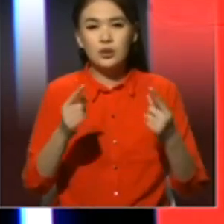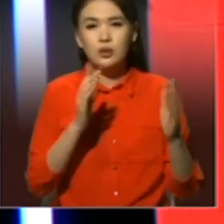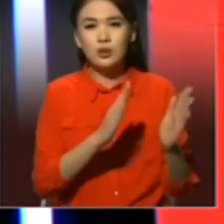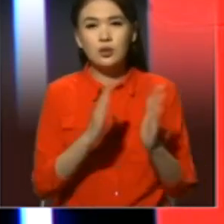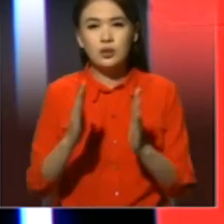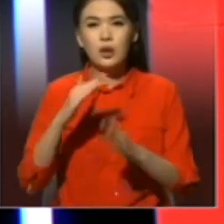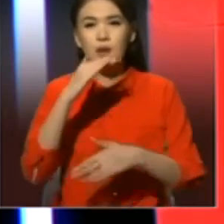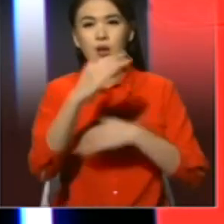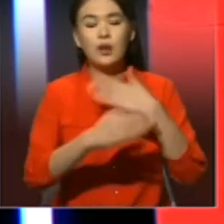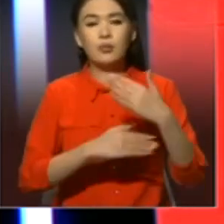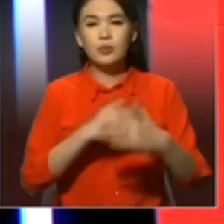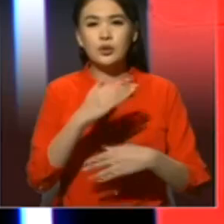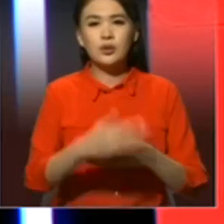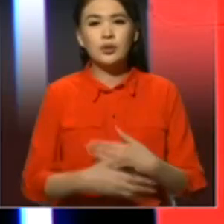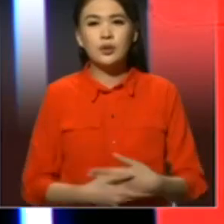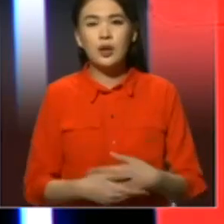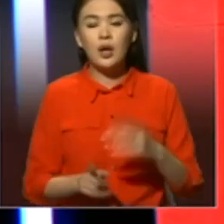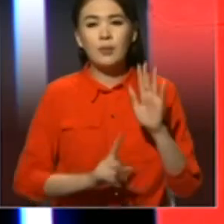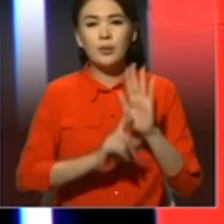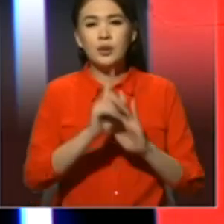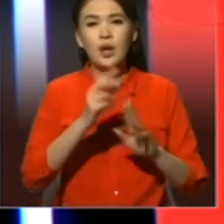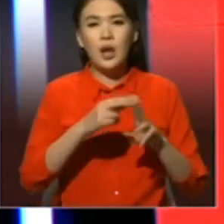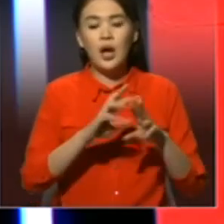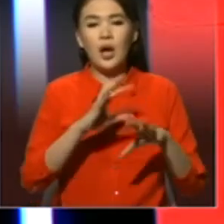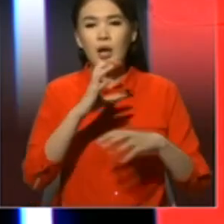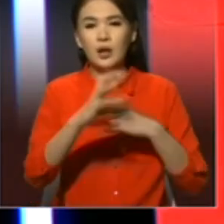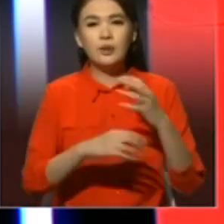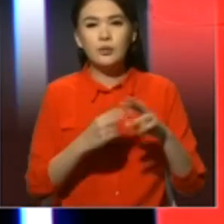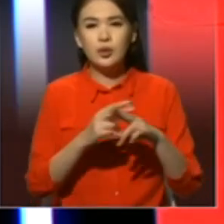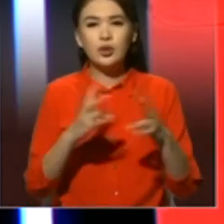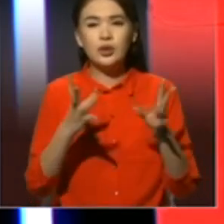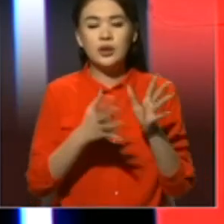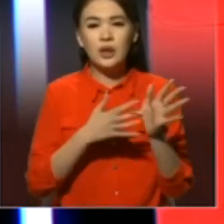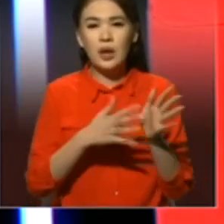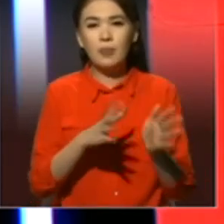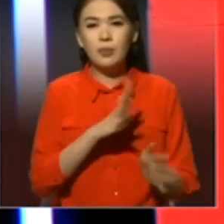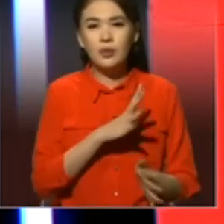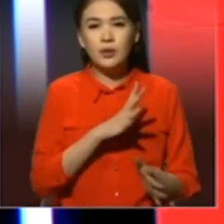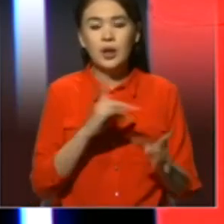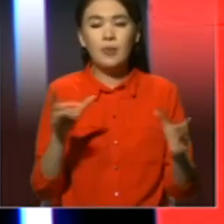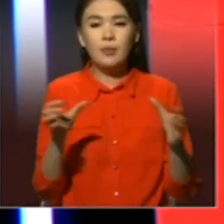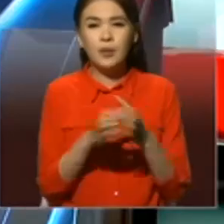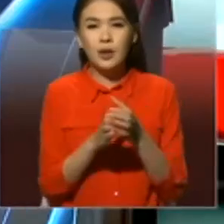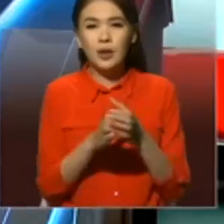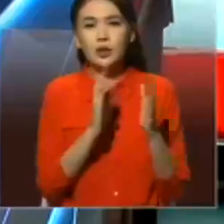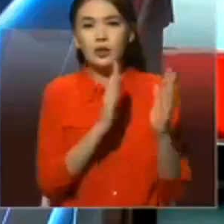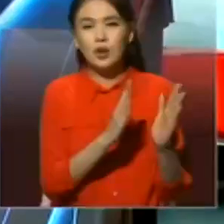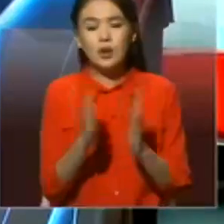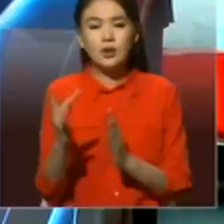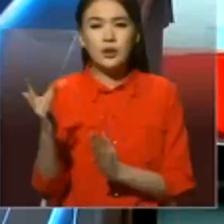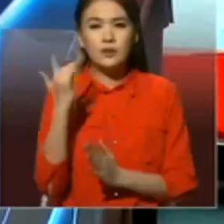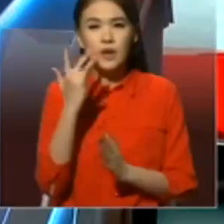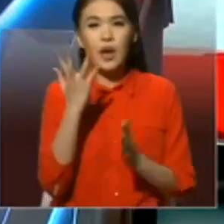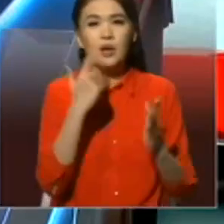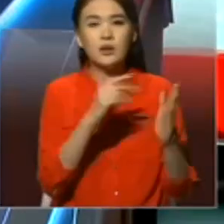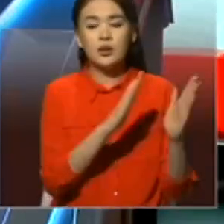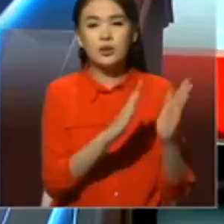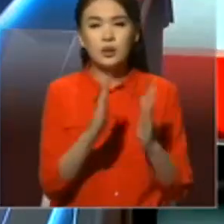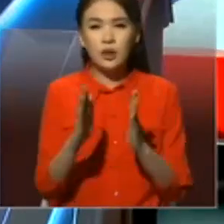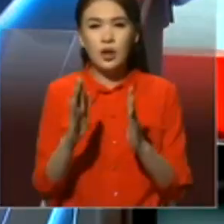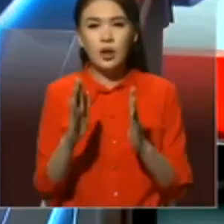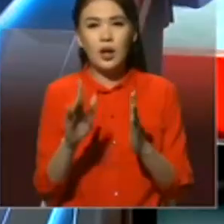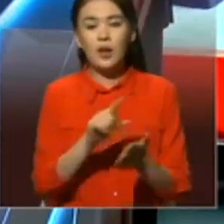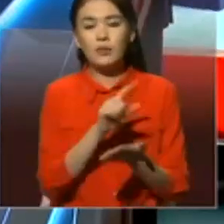даму. Бағдарламамыздың басында айттық, қазір әлемге жетпей отырған осы. Бірлік бар жерде тұрақтылық болады. Тұрақтылық бар жерде